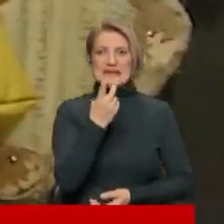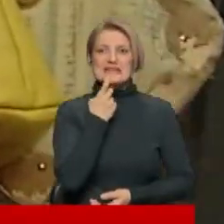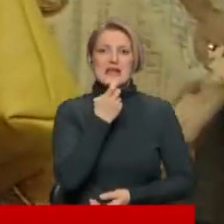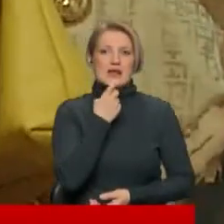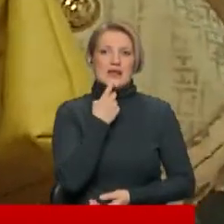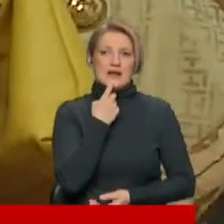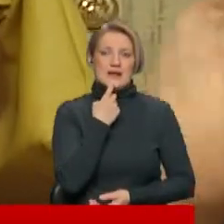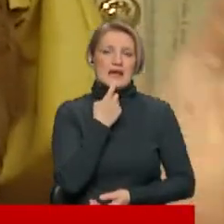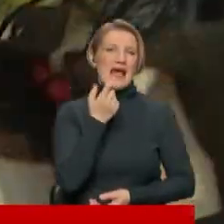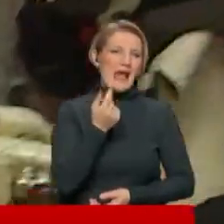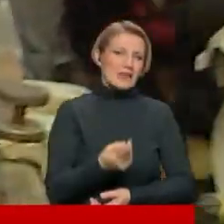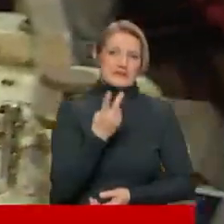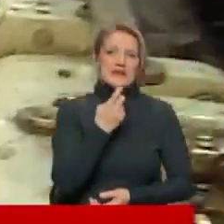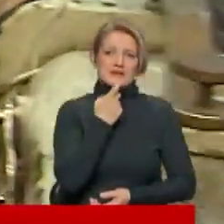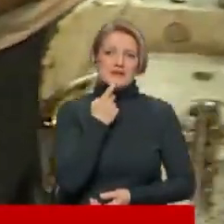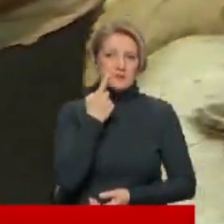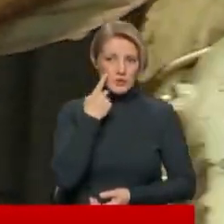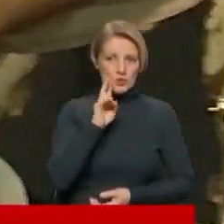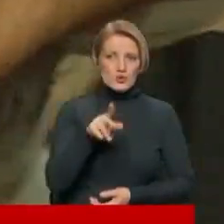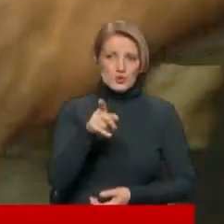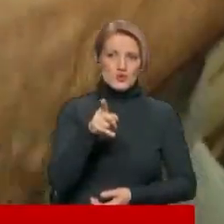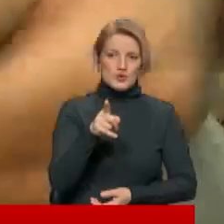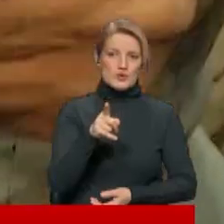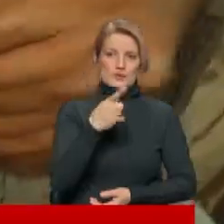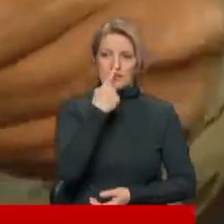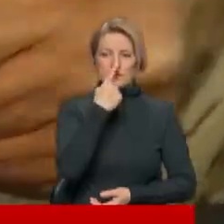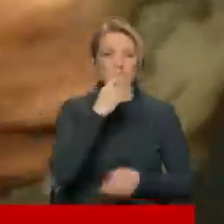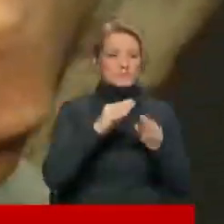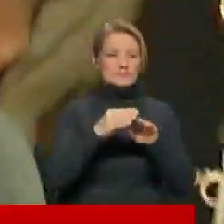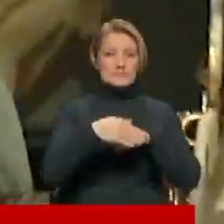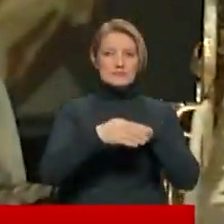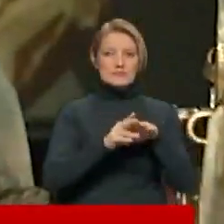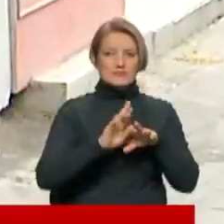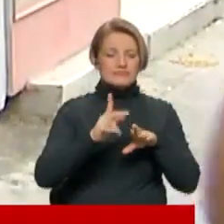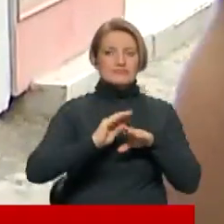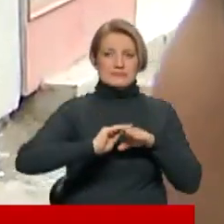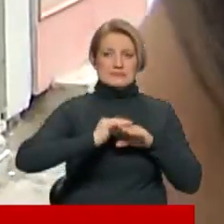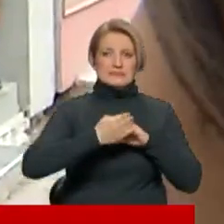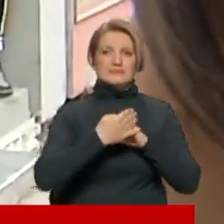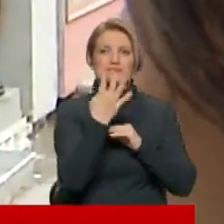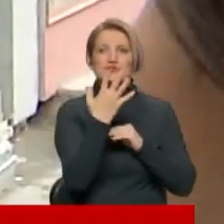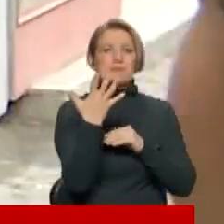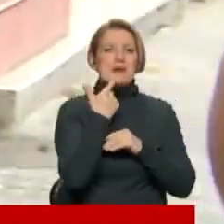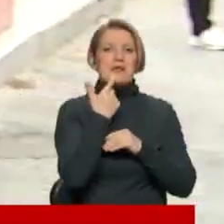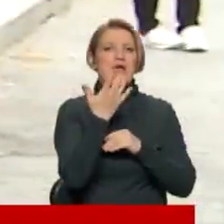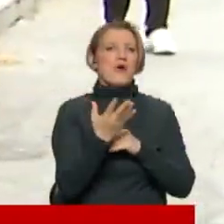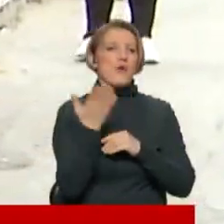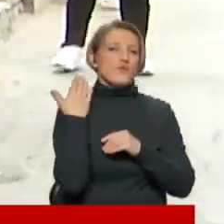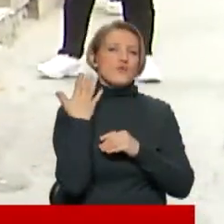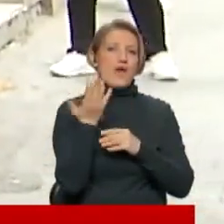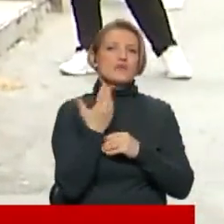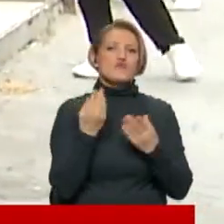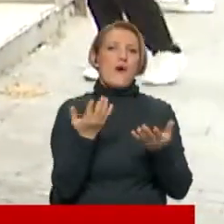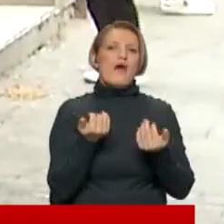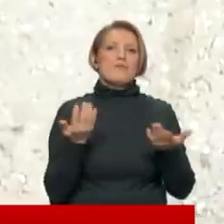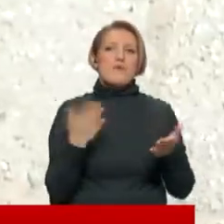2 senelik. En az. Tamam, görüyorsun değil mi? Bunu şimdi burunları gitmiş. Kaplayacağız. Vallahi 4-5 sene oldu alalı. Çok